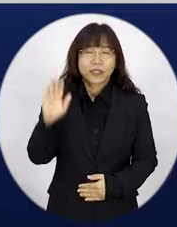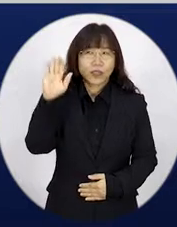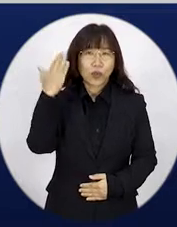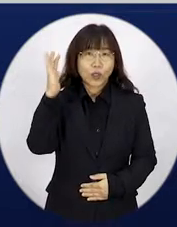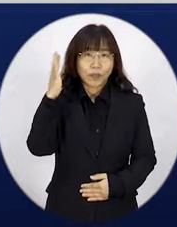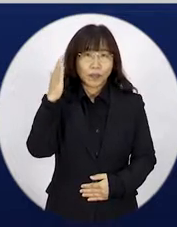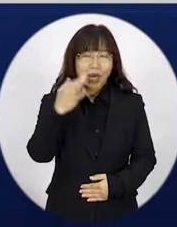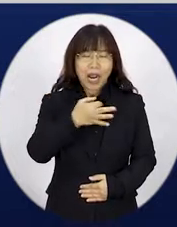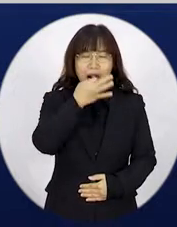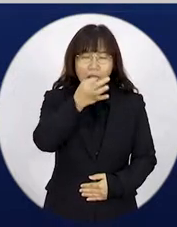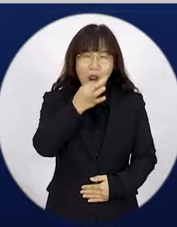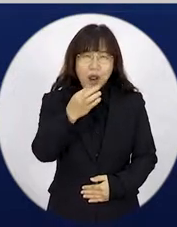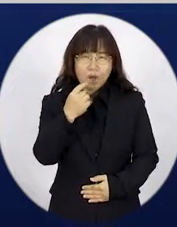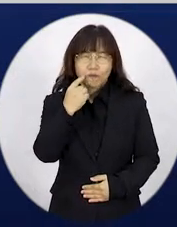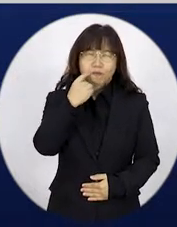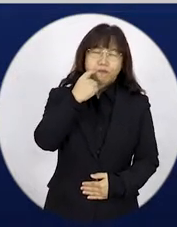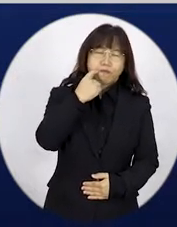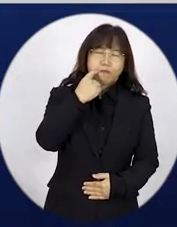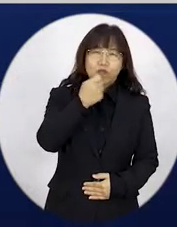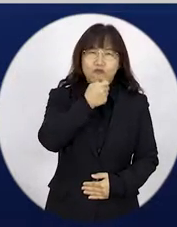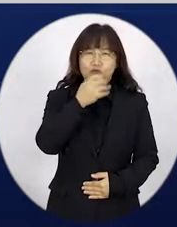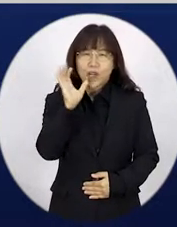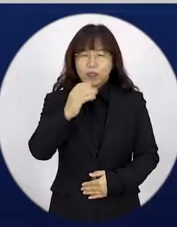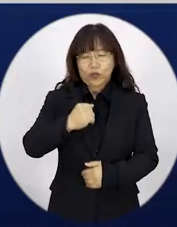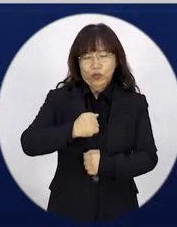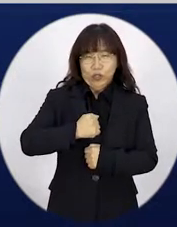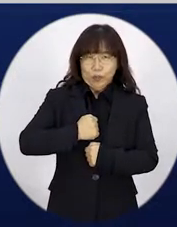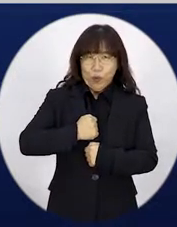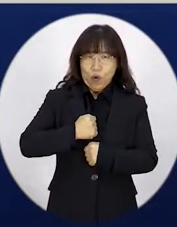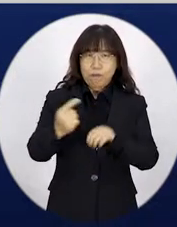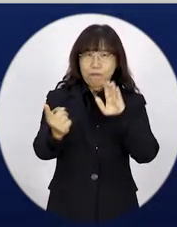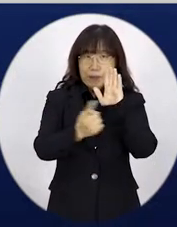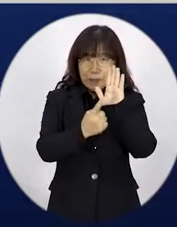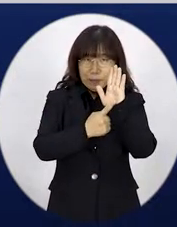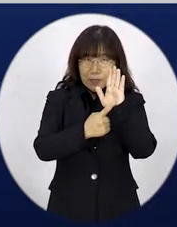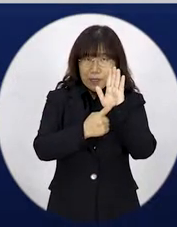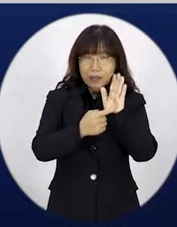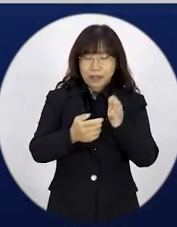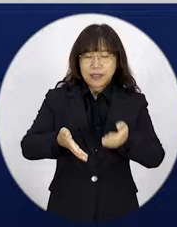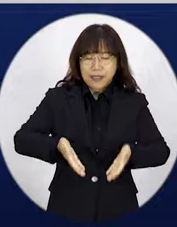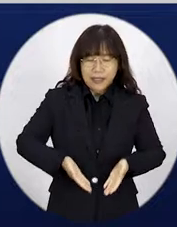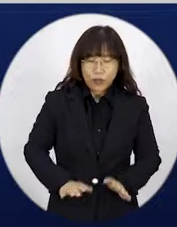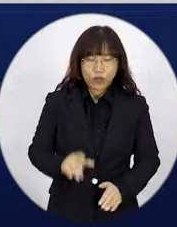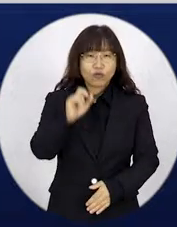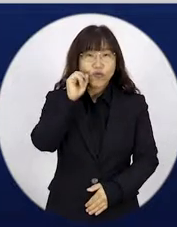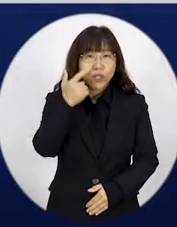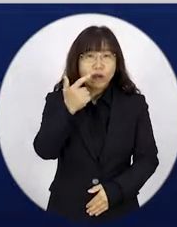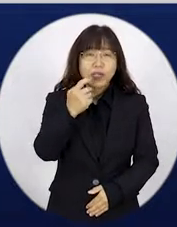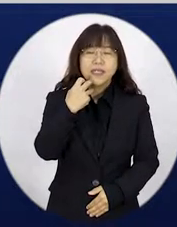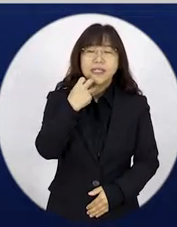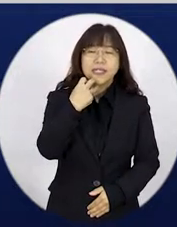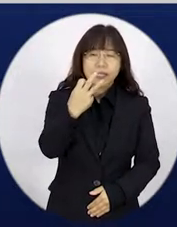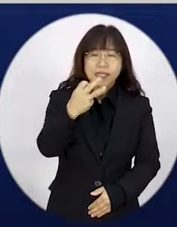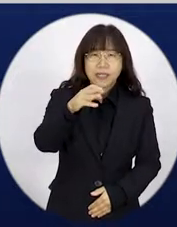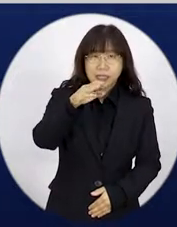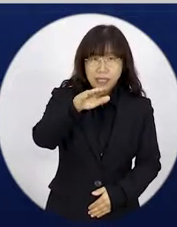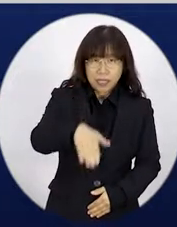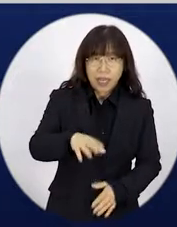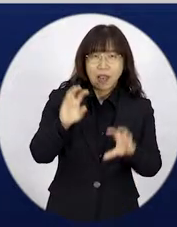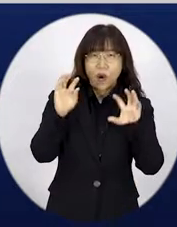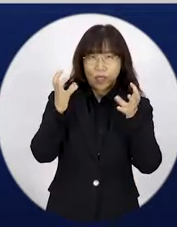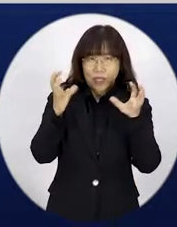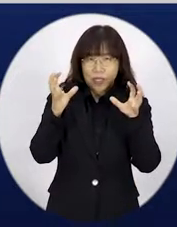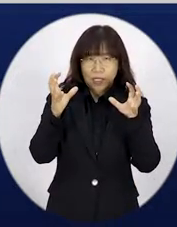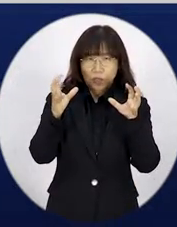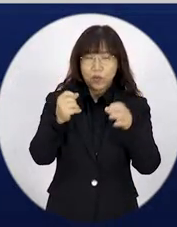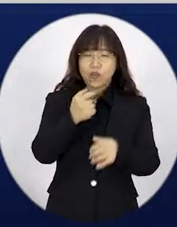최근 독감 유행 주의보가 발령된 가운데 강서구가 생후 6개월에서 만 13세 어린이, 65세 이상